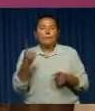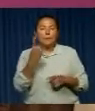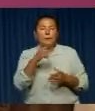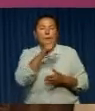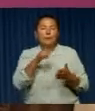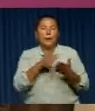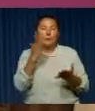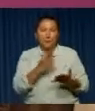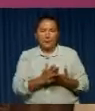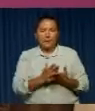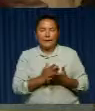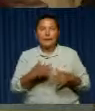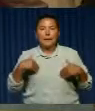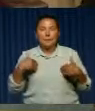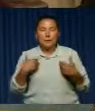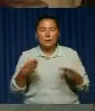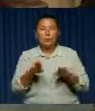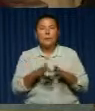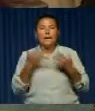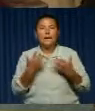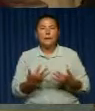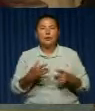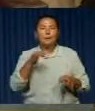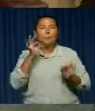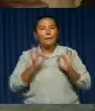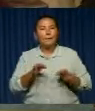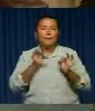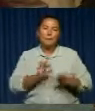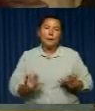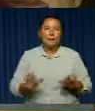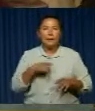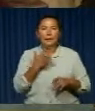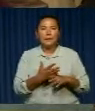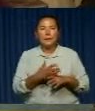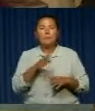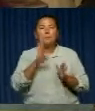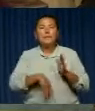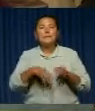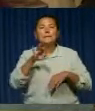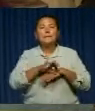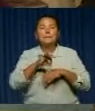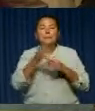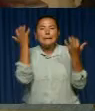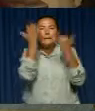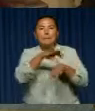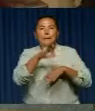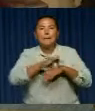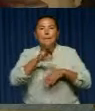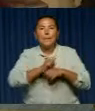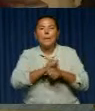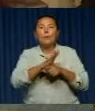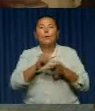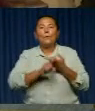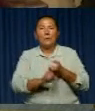түсті. Саламатсыздар ма? Осы қаншалықты рас екендігіне жауап берсеңіз. Бес симптомны ауырғандар міндетті түрде өкпені